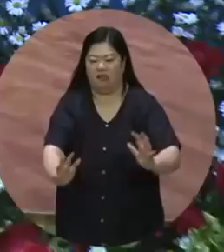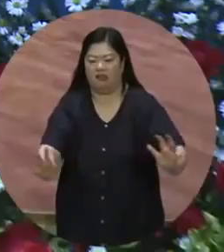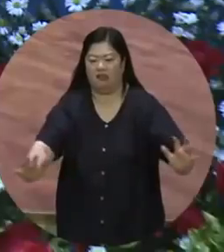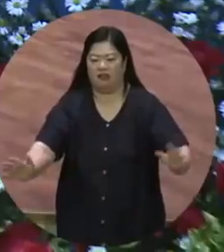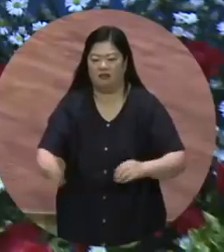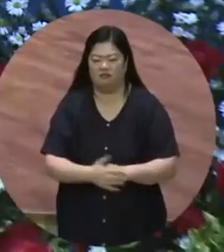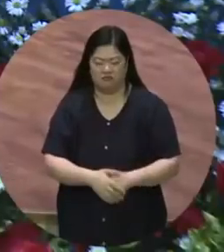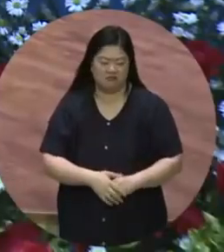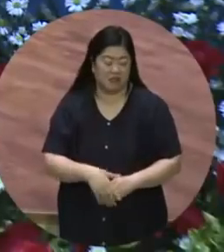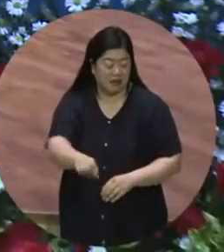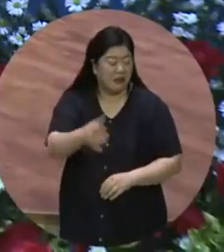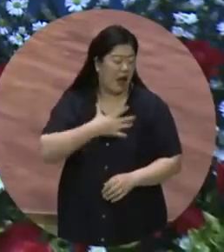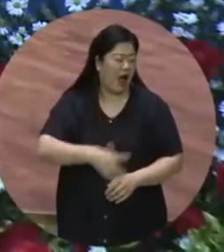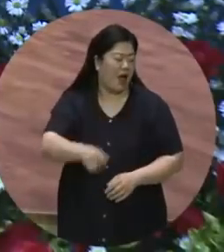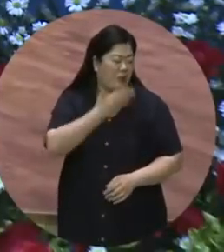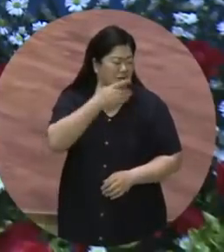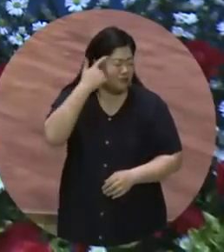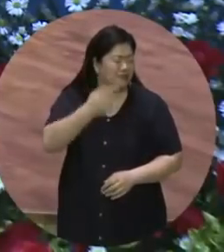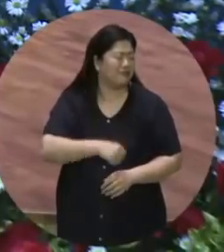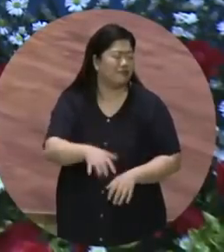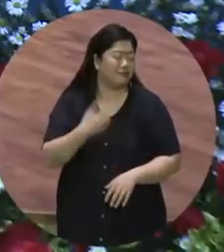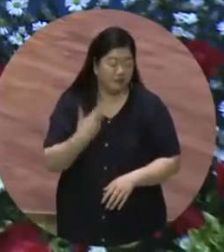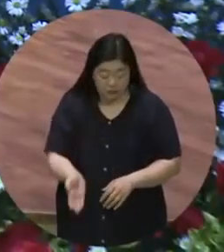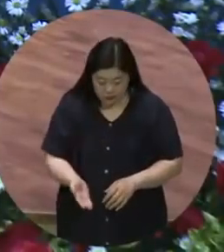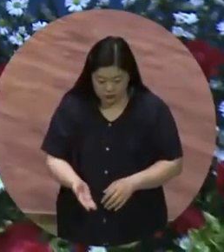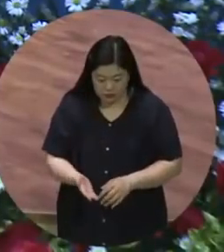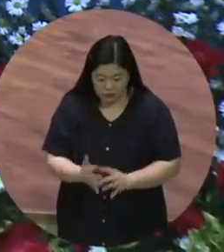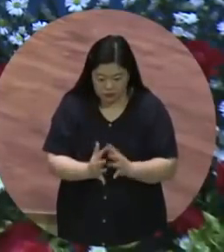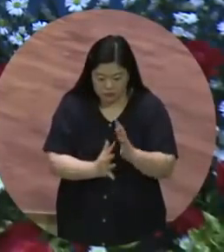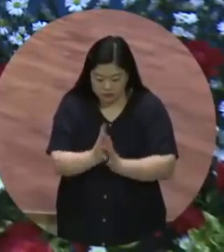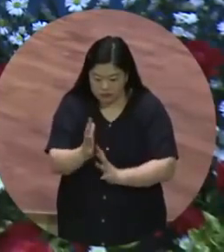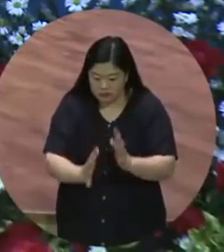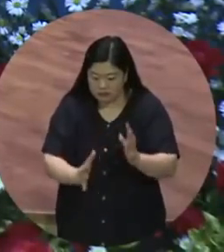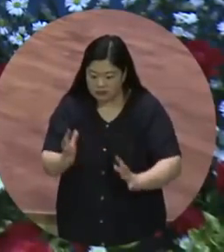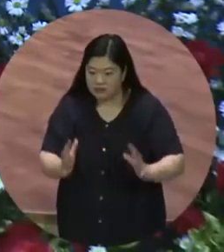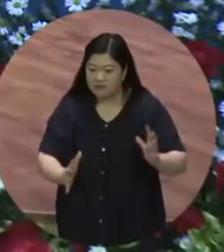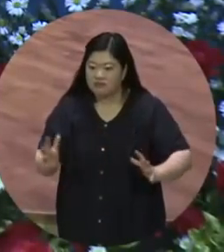정원이 되어버렸습니다. 무슨 말입니까?